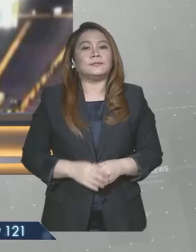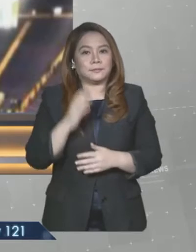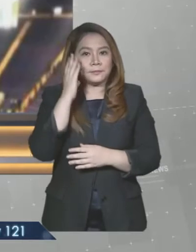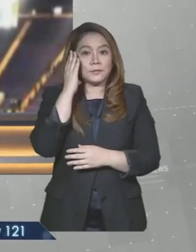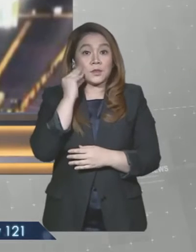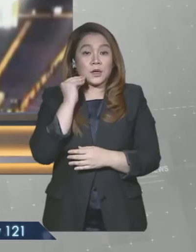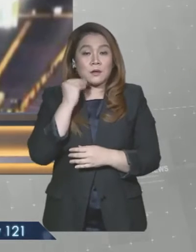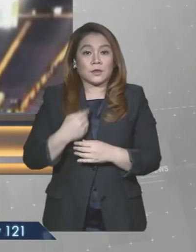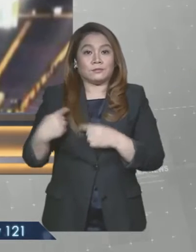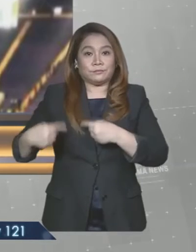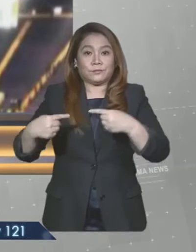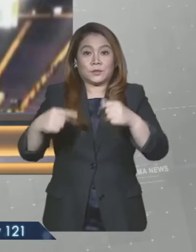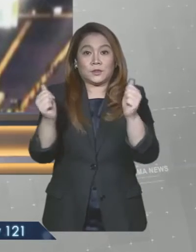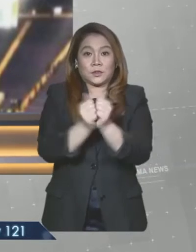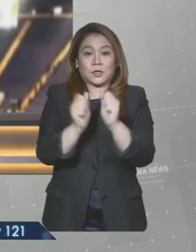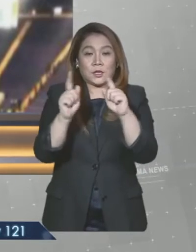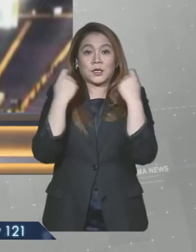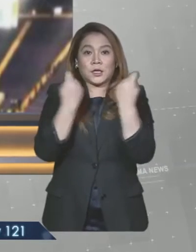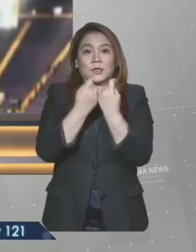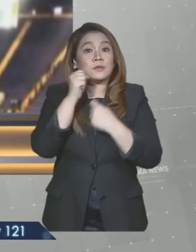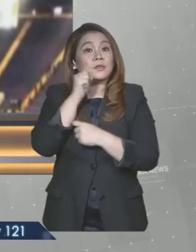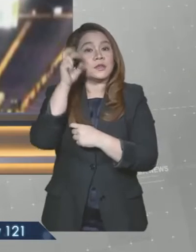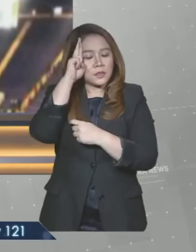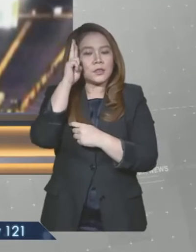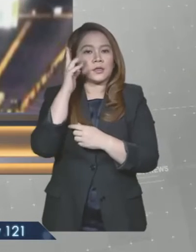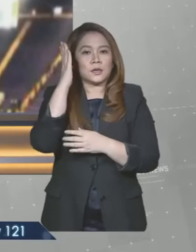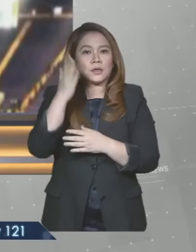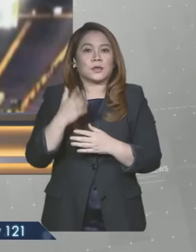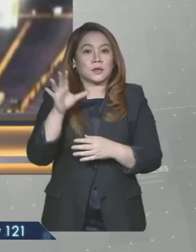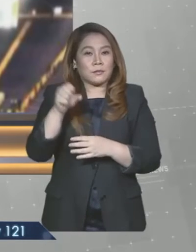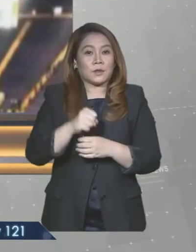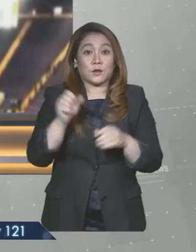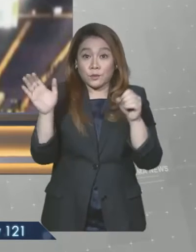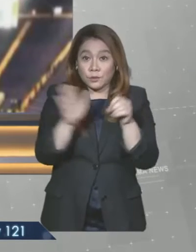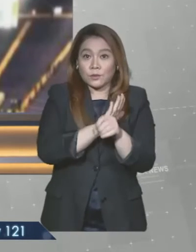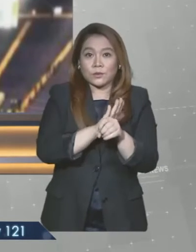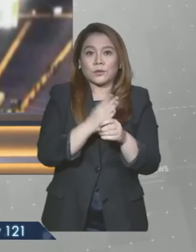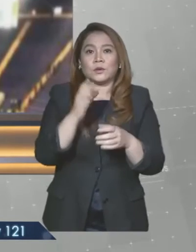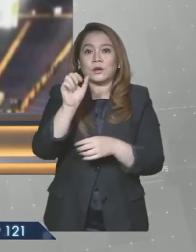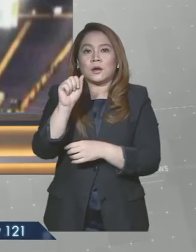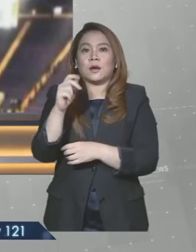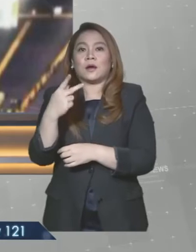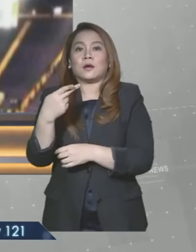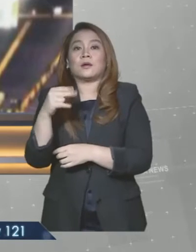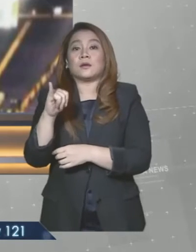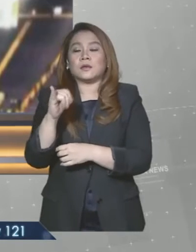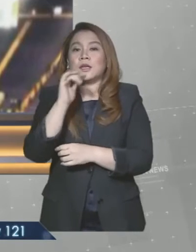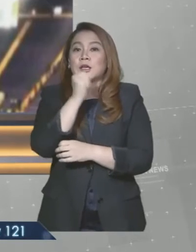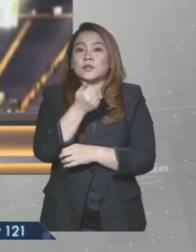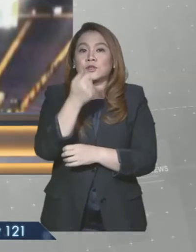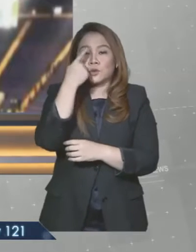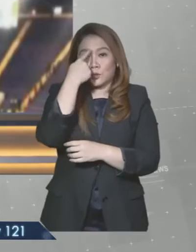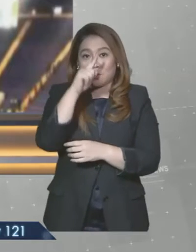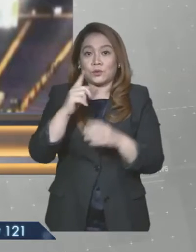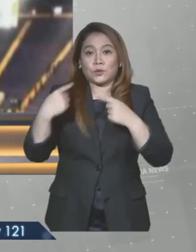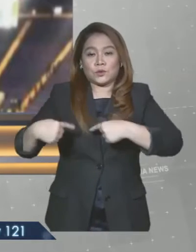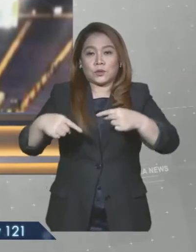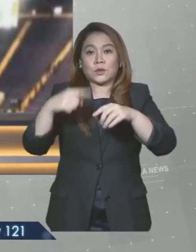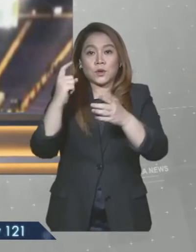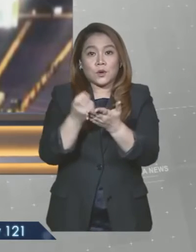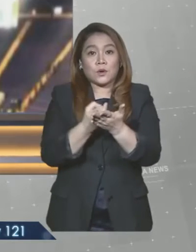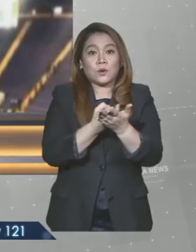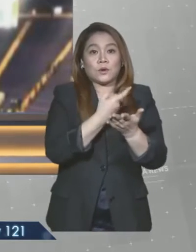Pengalaman beraksi dengan pasukan sini akan dimanfaatkan sepenuhnya Muhammad Aqimullah Anwar esok menjelang kejohanan hoki Piala Dunia Remaja Lelaki